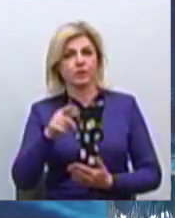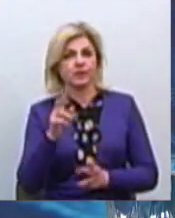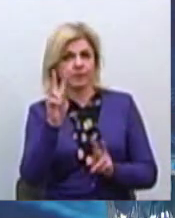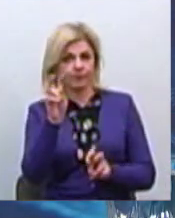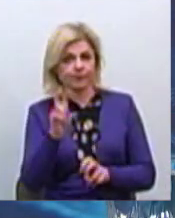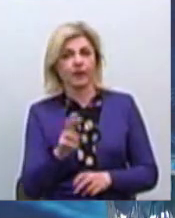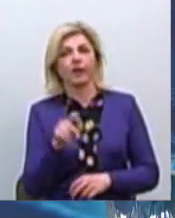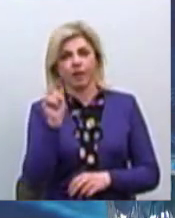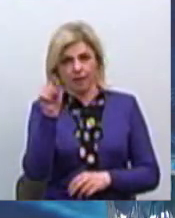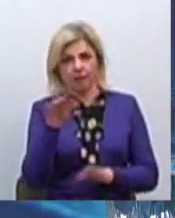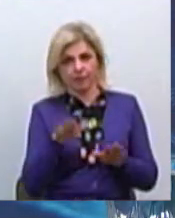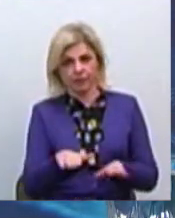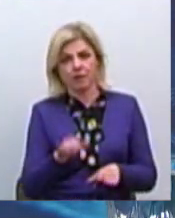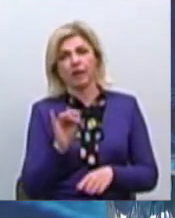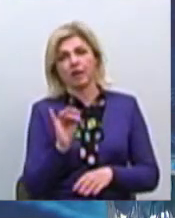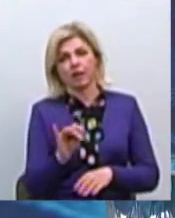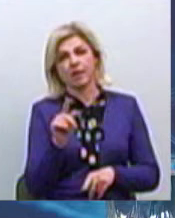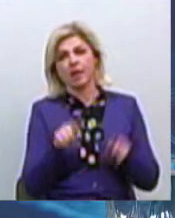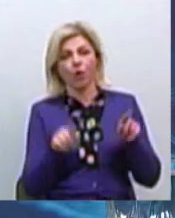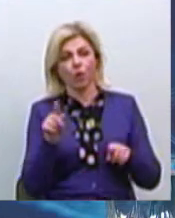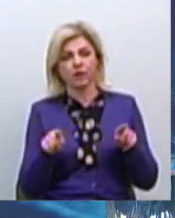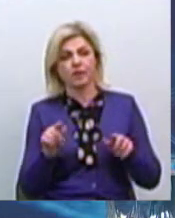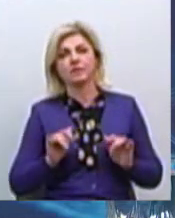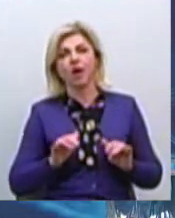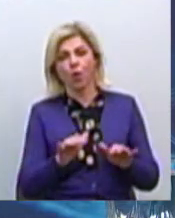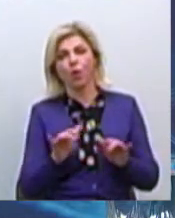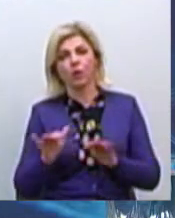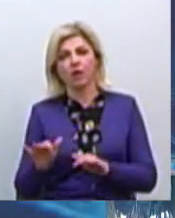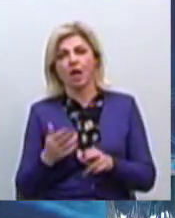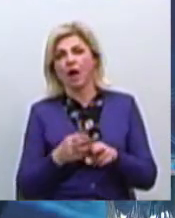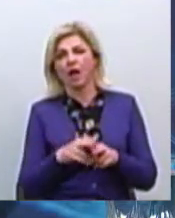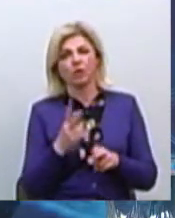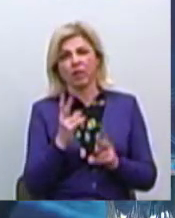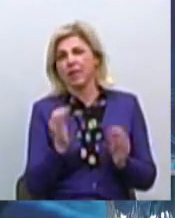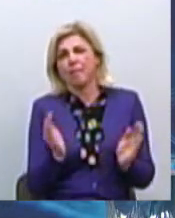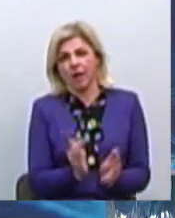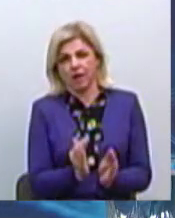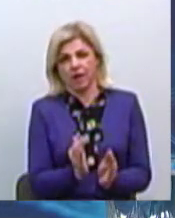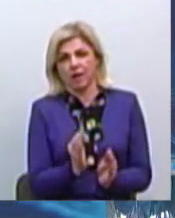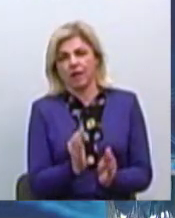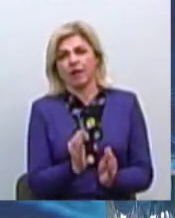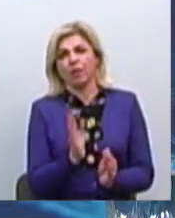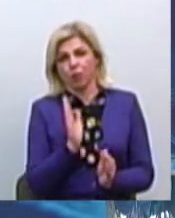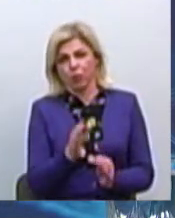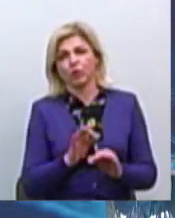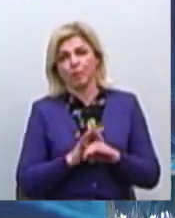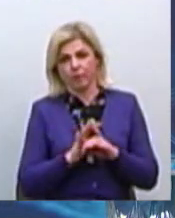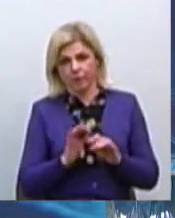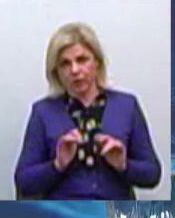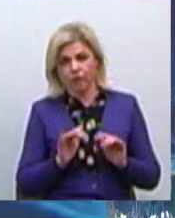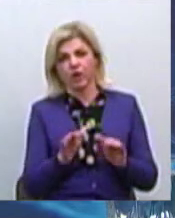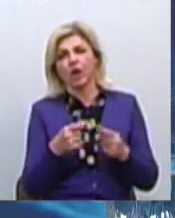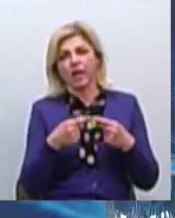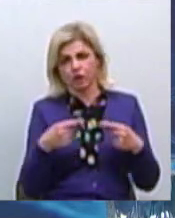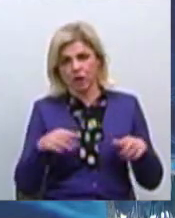локація. Ну і деякі заходи, які незначні заходи, також будуть по іншим локаціям